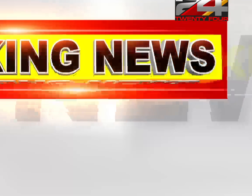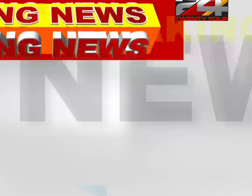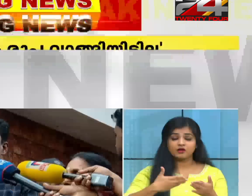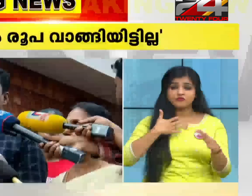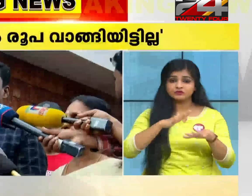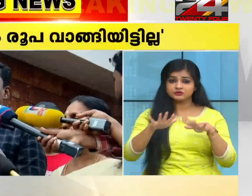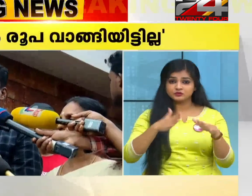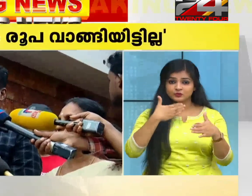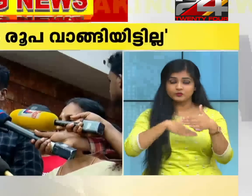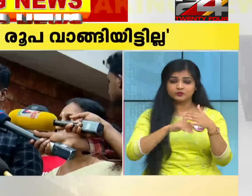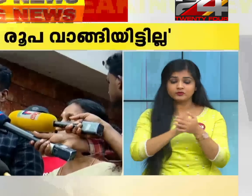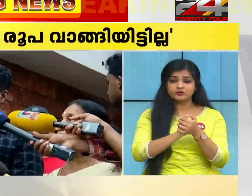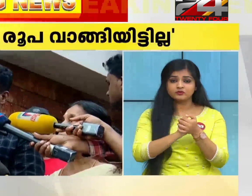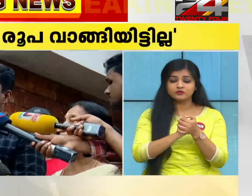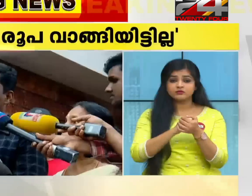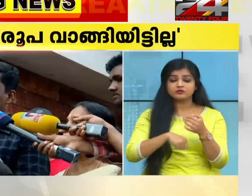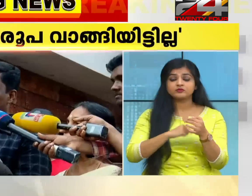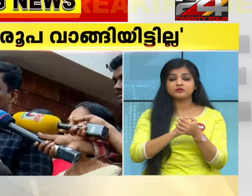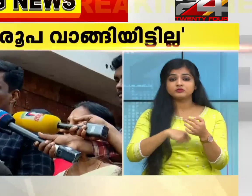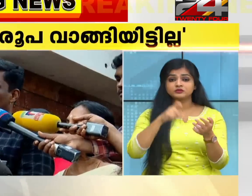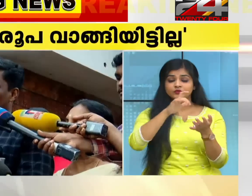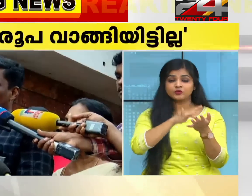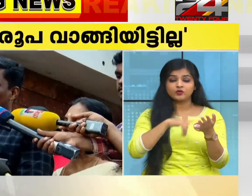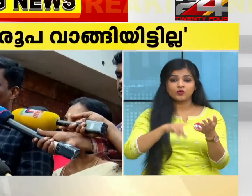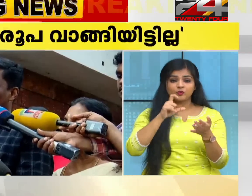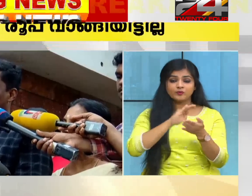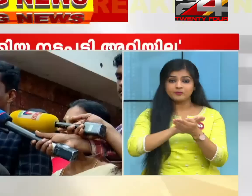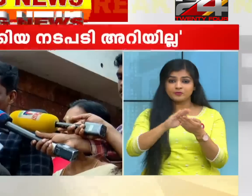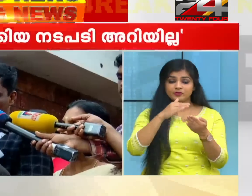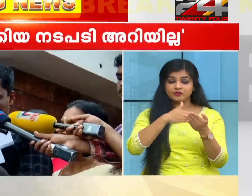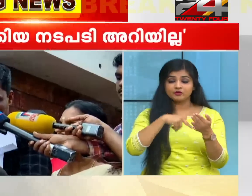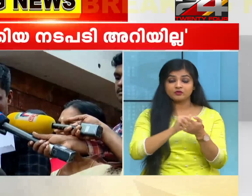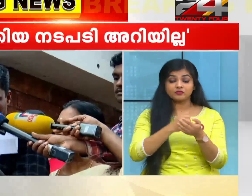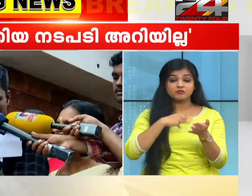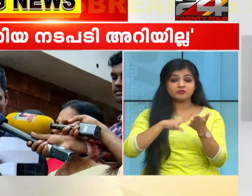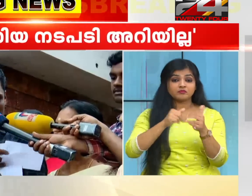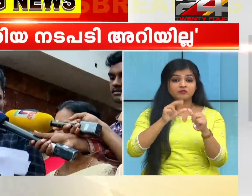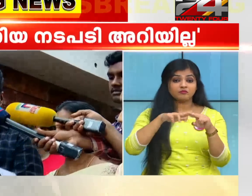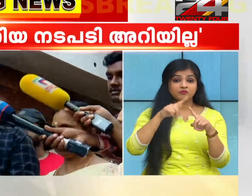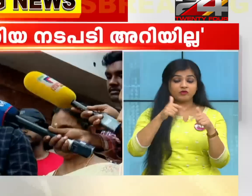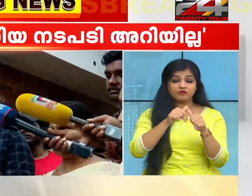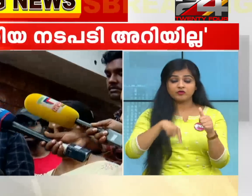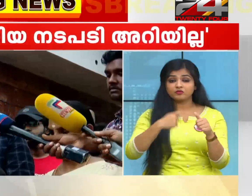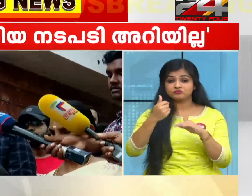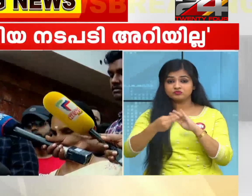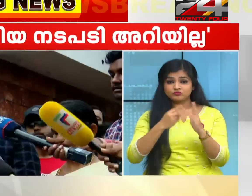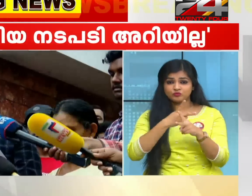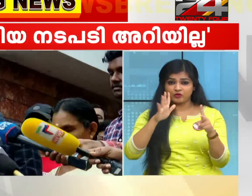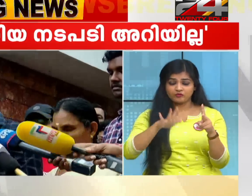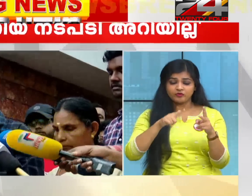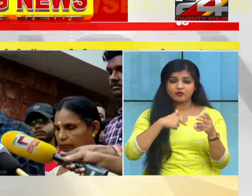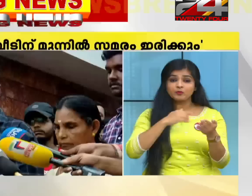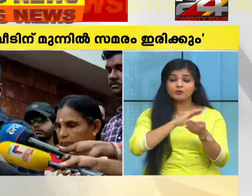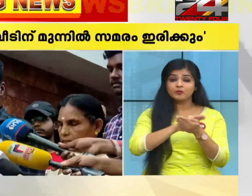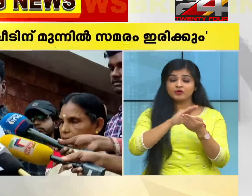സാഹചര്യത്തിനകത്ത് ചേവായൂർ കോപ്പറേറ്റീവ് ബാങ്കിലെ, അതായത് ഞാൻ ഈ മാഫിയും കാര്യങ്ങളൊക്കെ ആണെങ്കിൽ ചേവായൂർ കോപ്പറേറ്റീവ് ബാങ്കിലെ ഈ പറയുന്ന